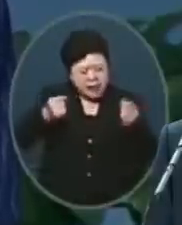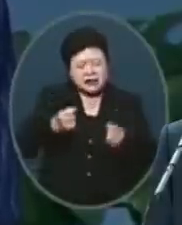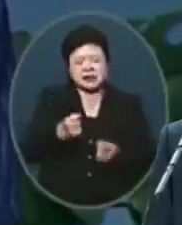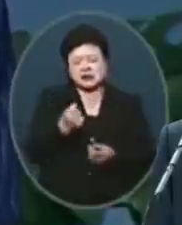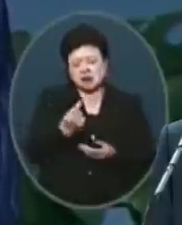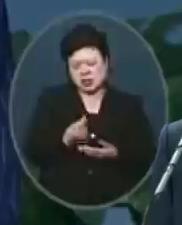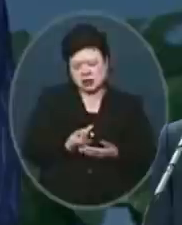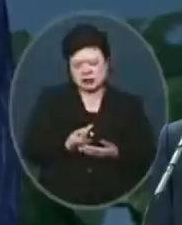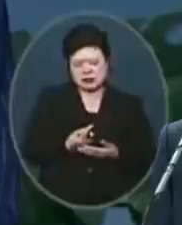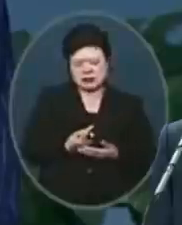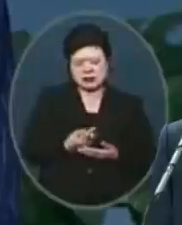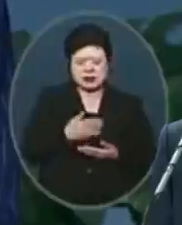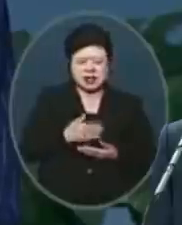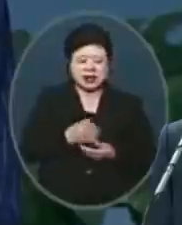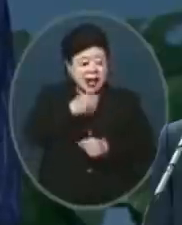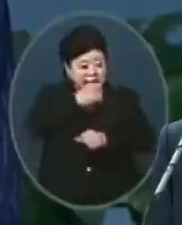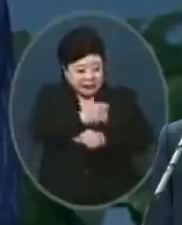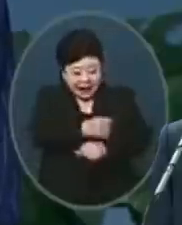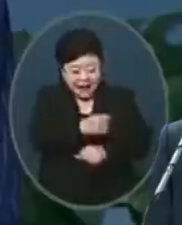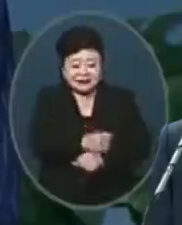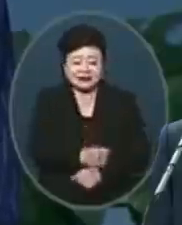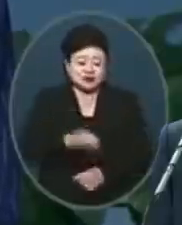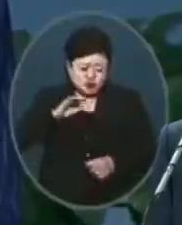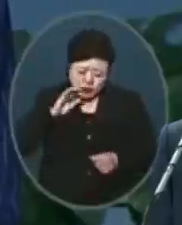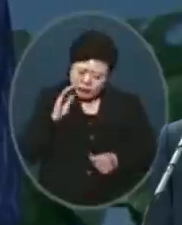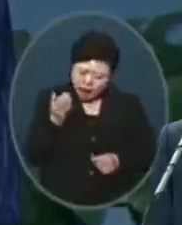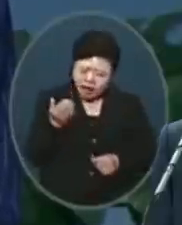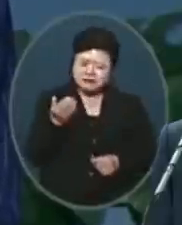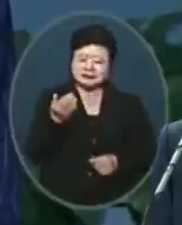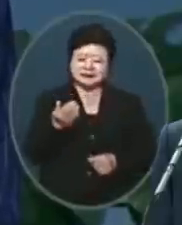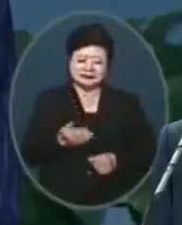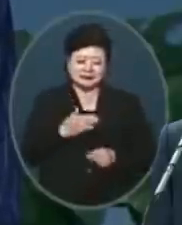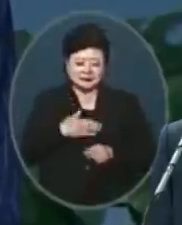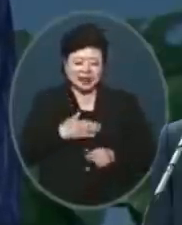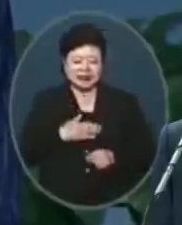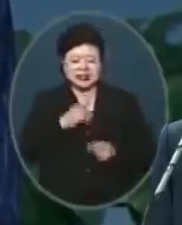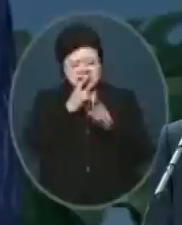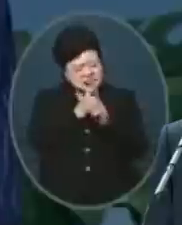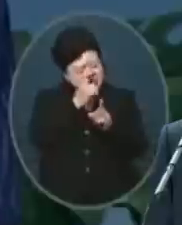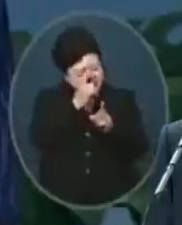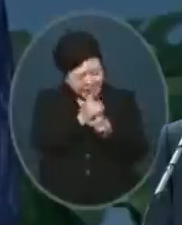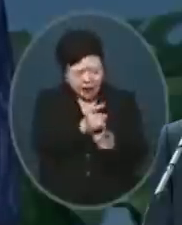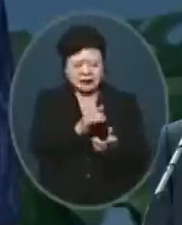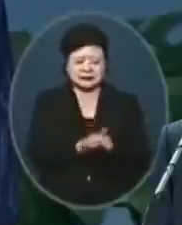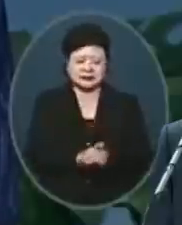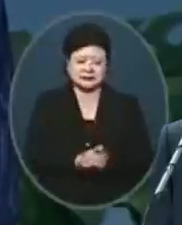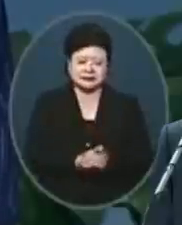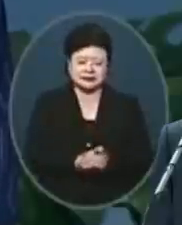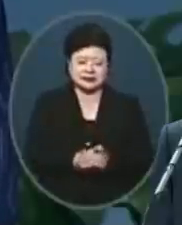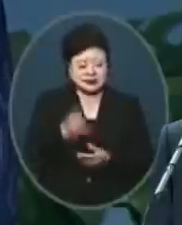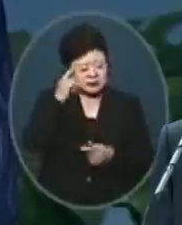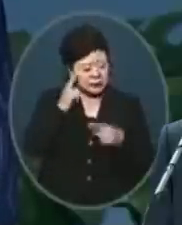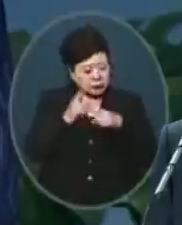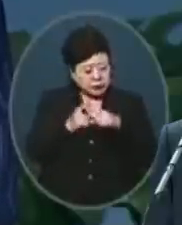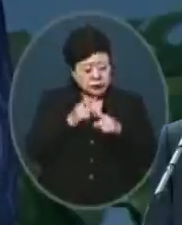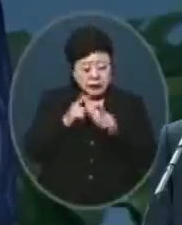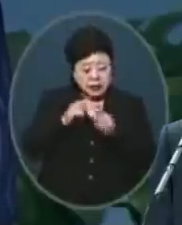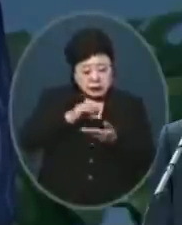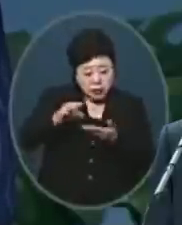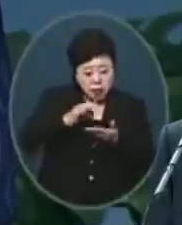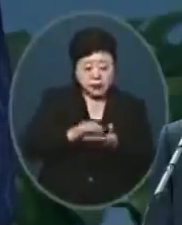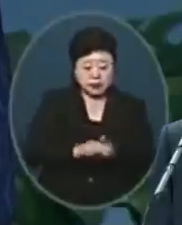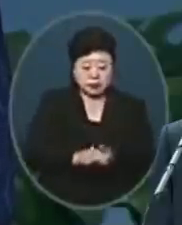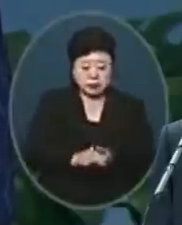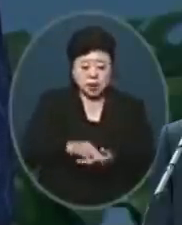것입니다. 나는 한다, 나는 된다, 나는 승리한다. 긍정적인 말은